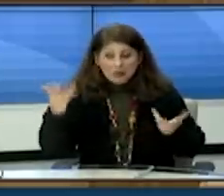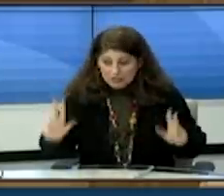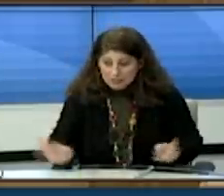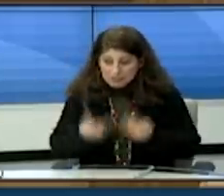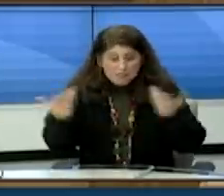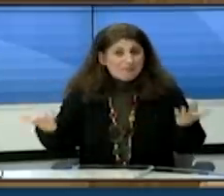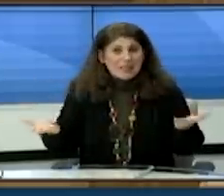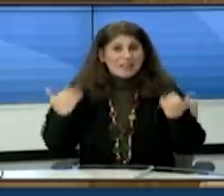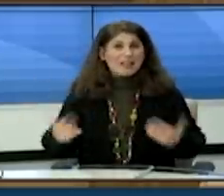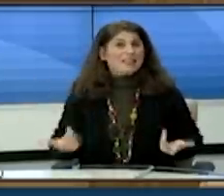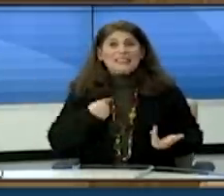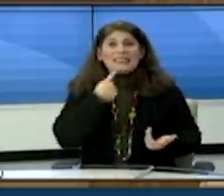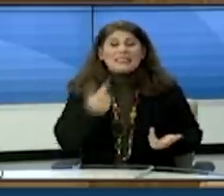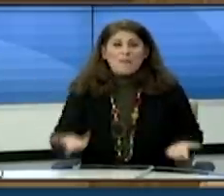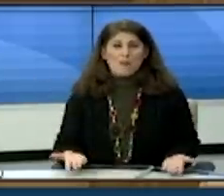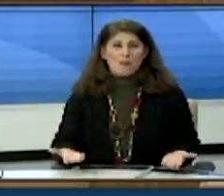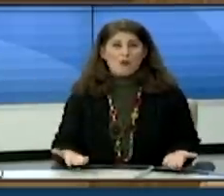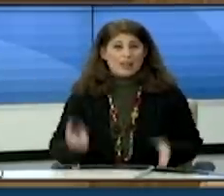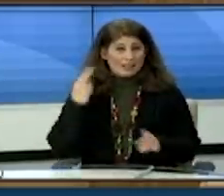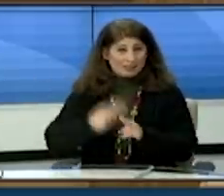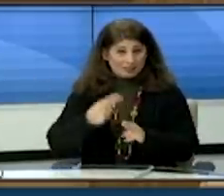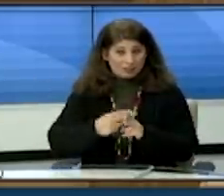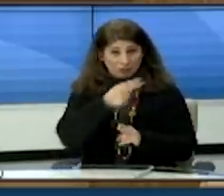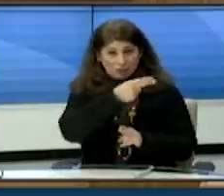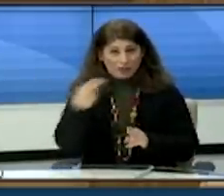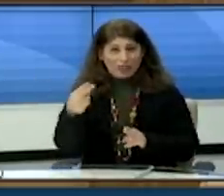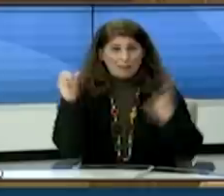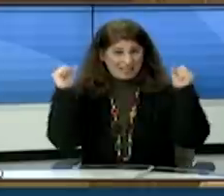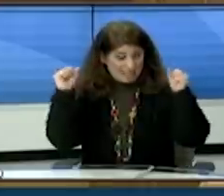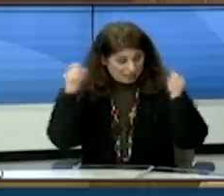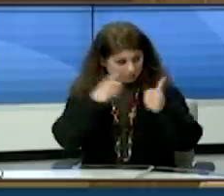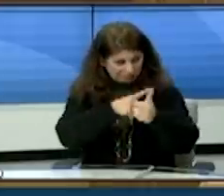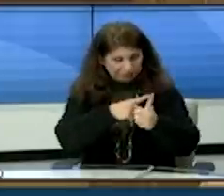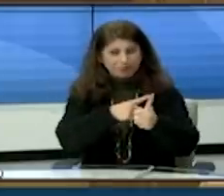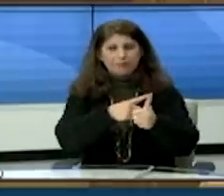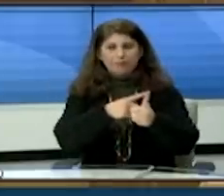πρωτομιλήσουμε? Να μιλήσουμε για το κρίσιμο μέτωπο της υγείας,